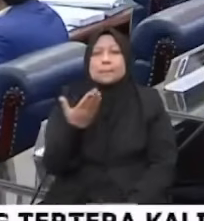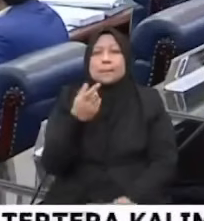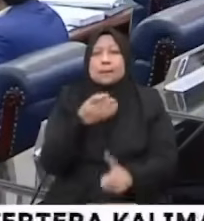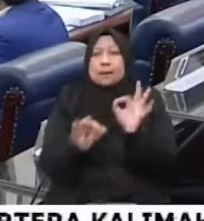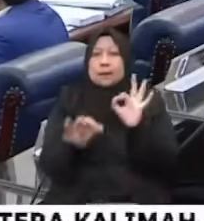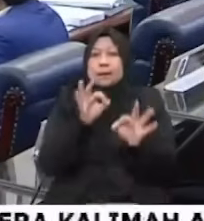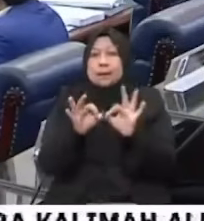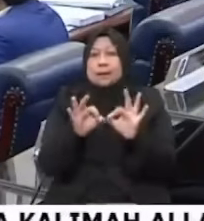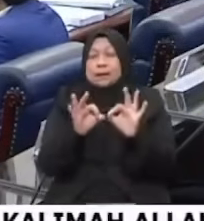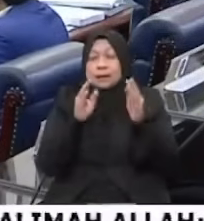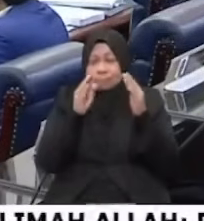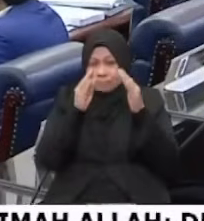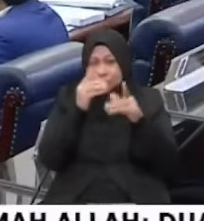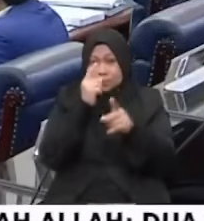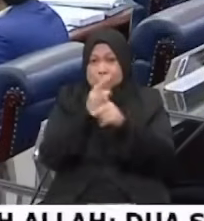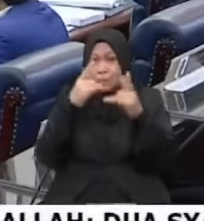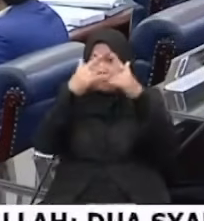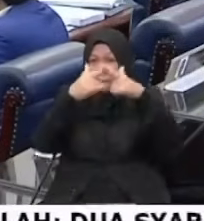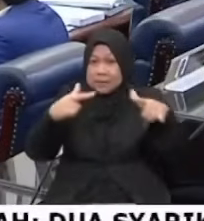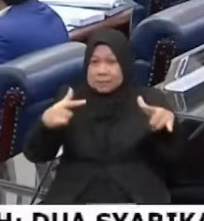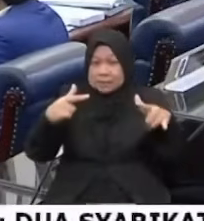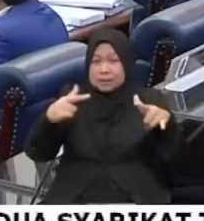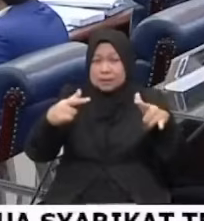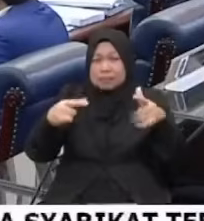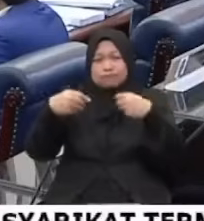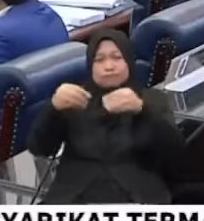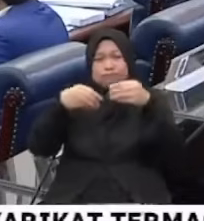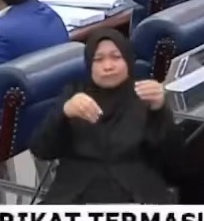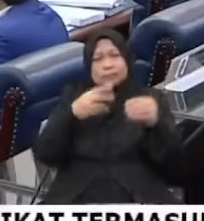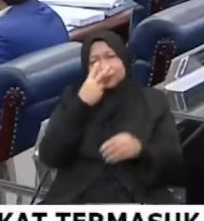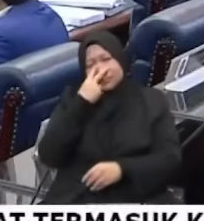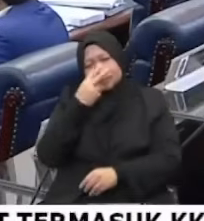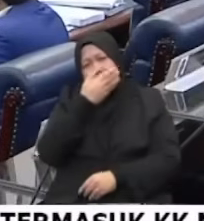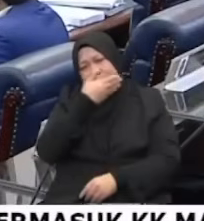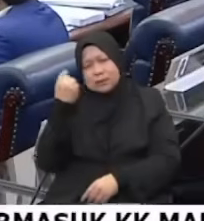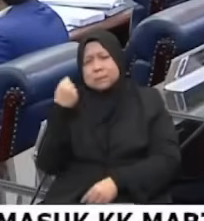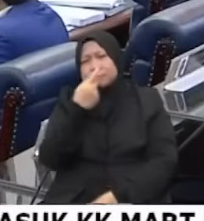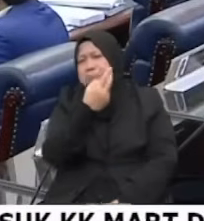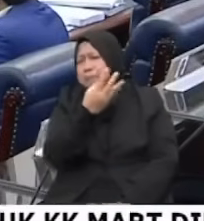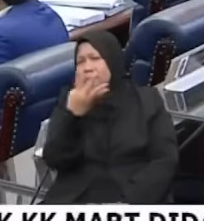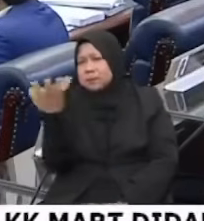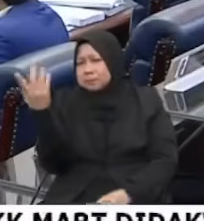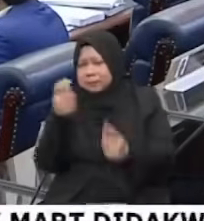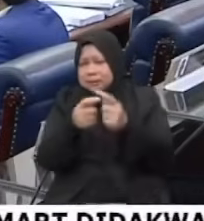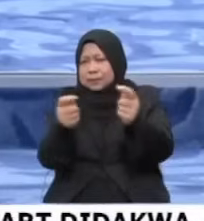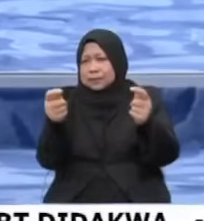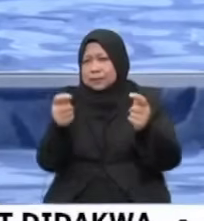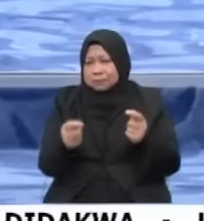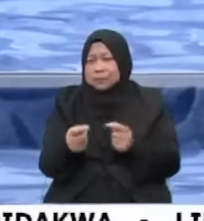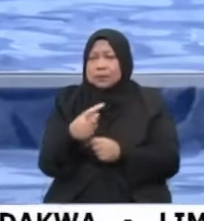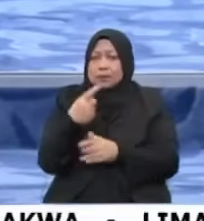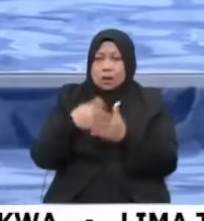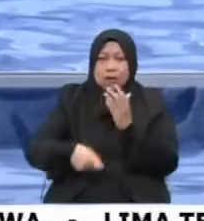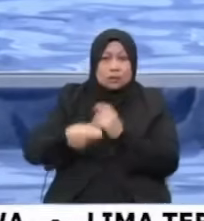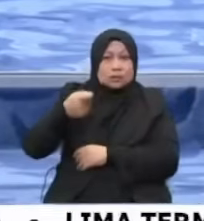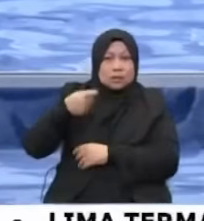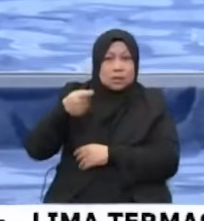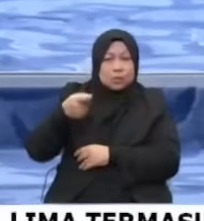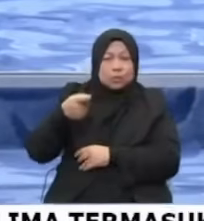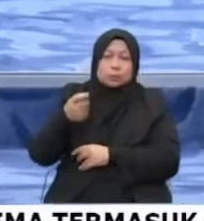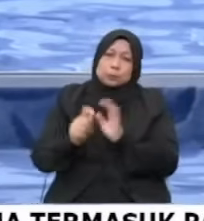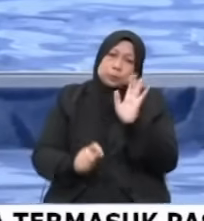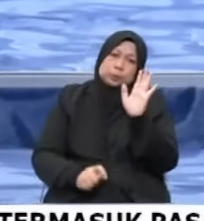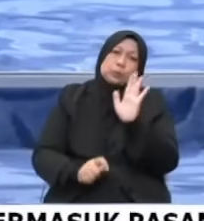secara spesifik soal bazar Ramadan yang saya dapat lewati empat lima tempat pertamanya kos sewa itu pun